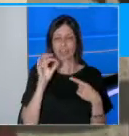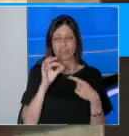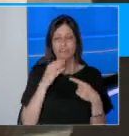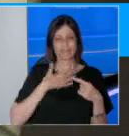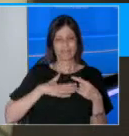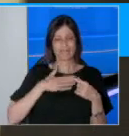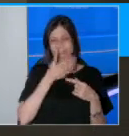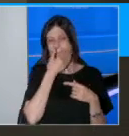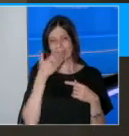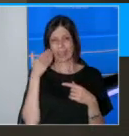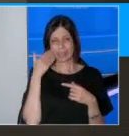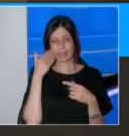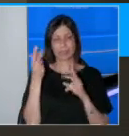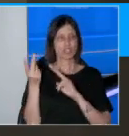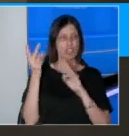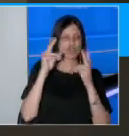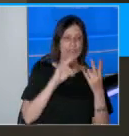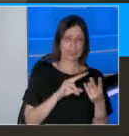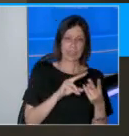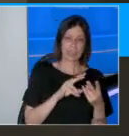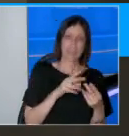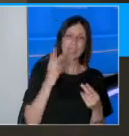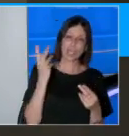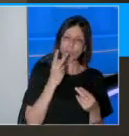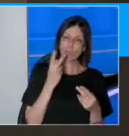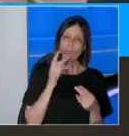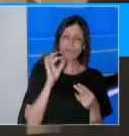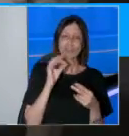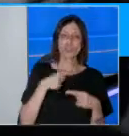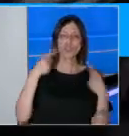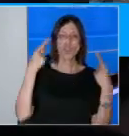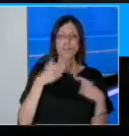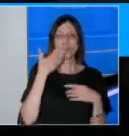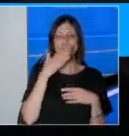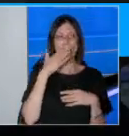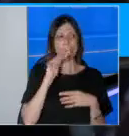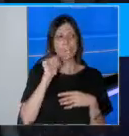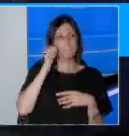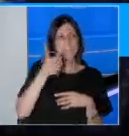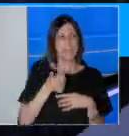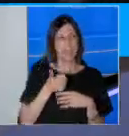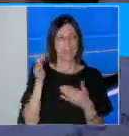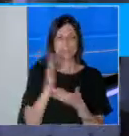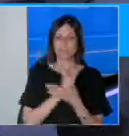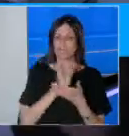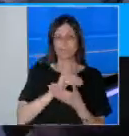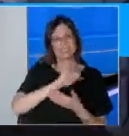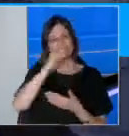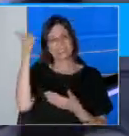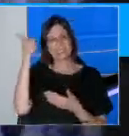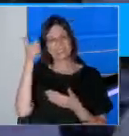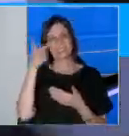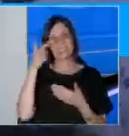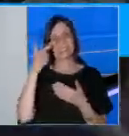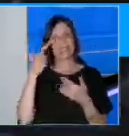הרמדאן, ומהצד השני, כמובן, לקראת יום ירושלים, מחר, הערכות צי, רצף